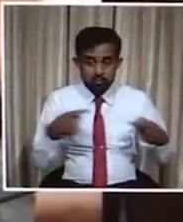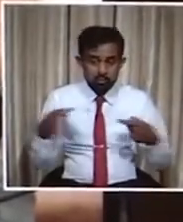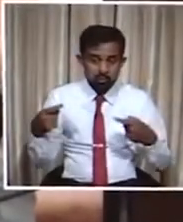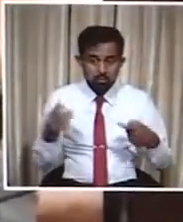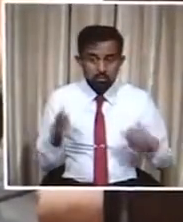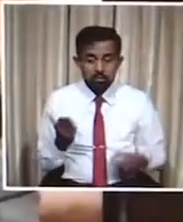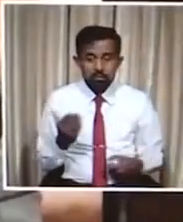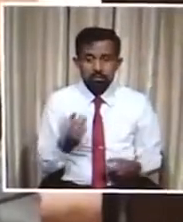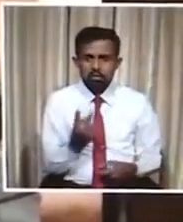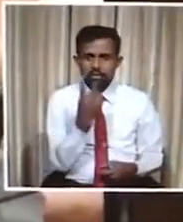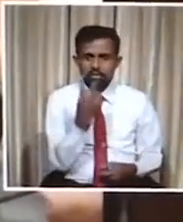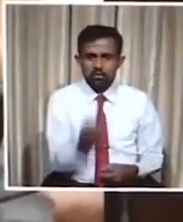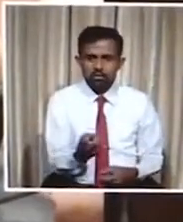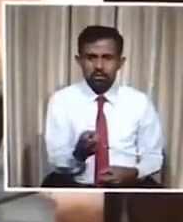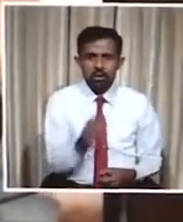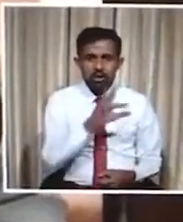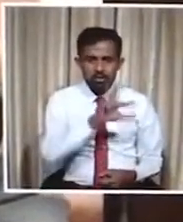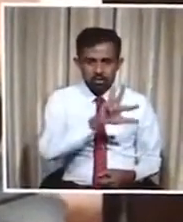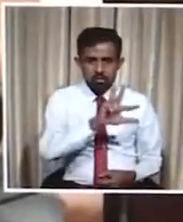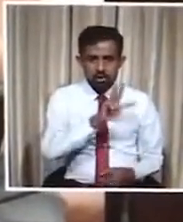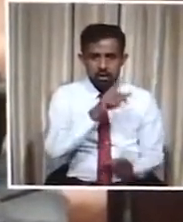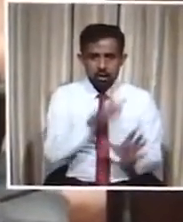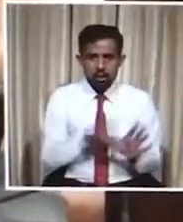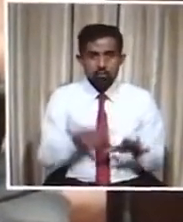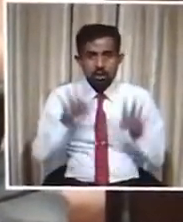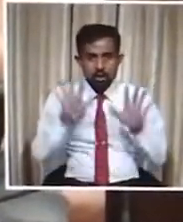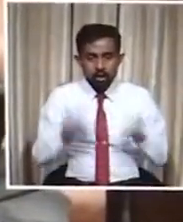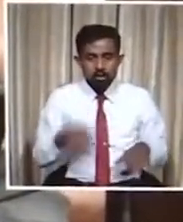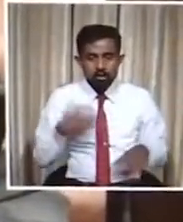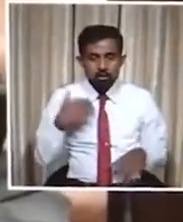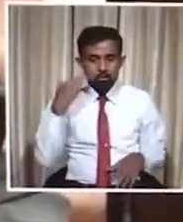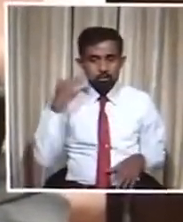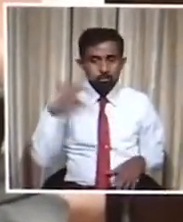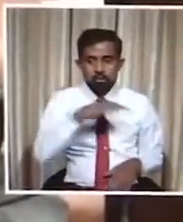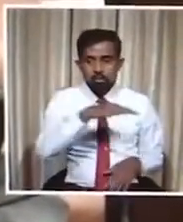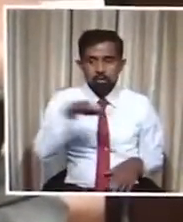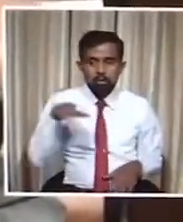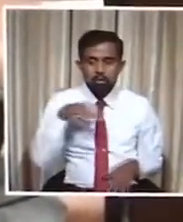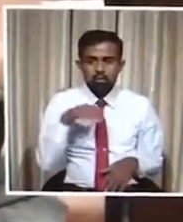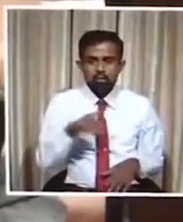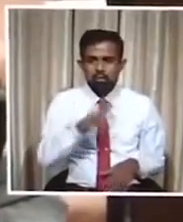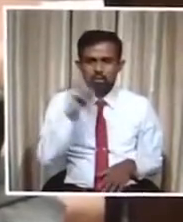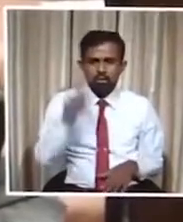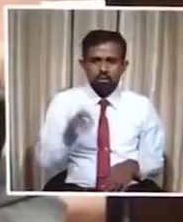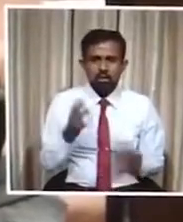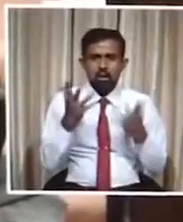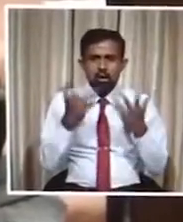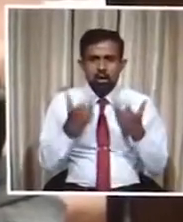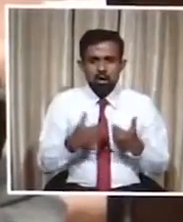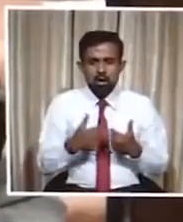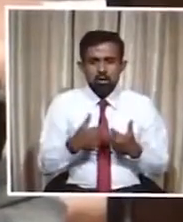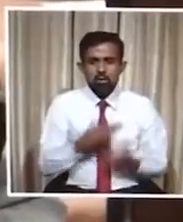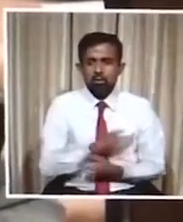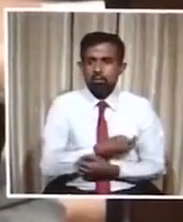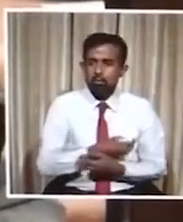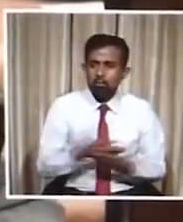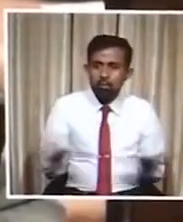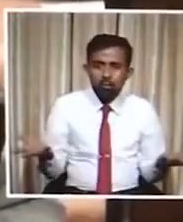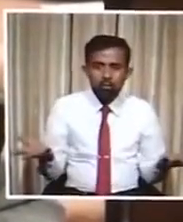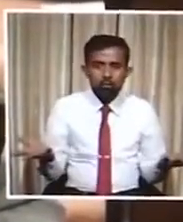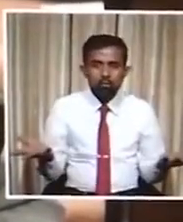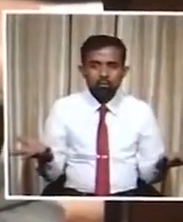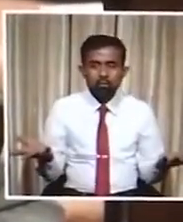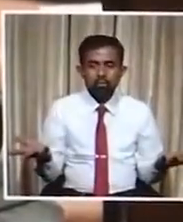2009 யுத்த நிறைவிலே எங்களுடைய மக்கள் ஆயிரக்கணக்கிலே காணாமல் போனார்கள். அவர்கள் அந்த